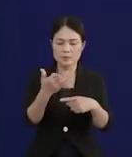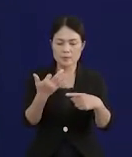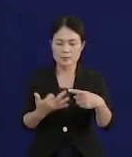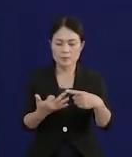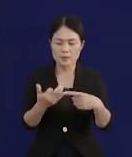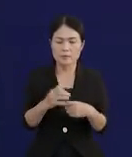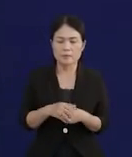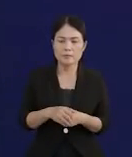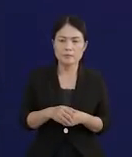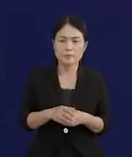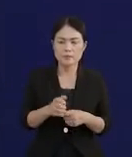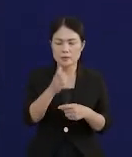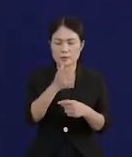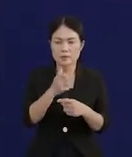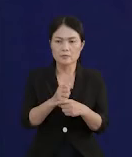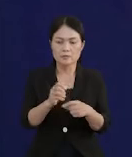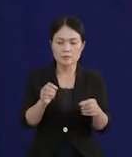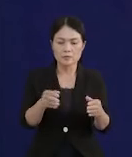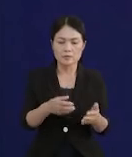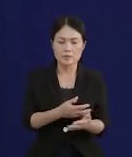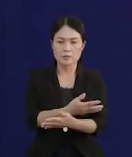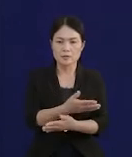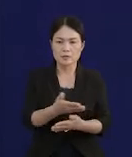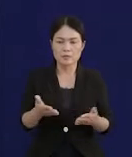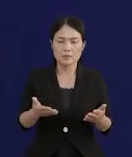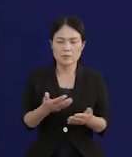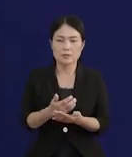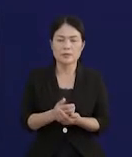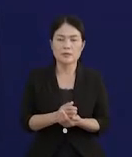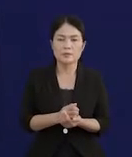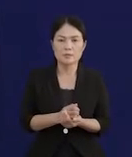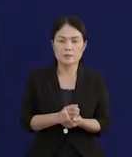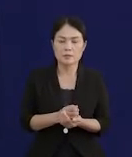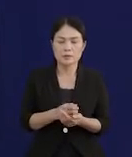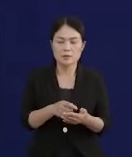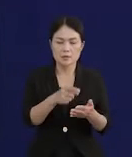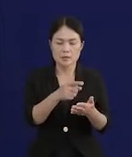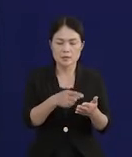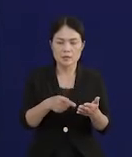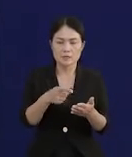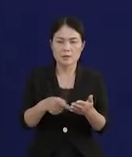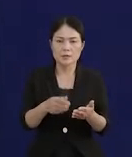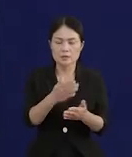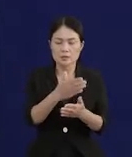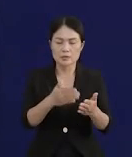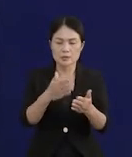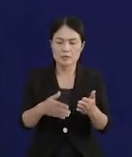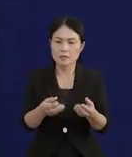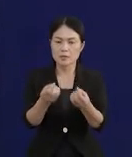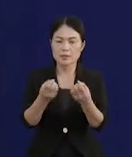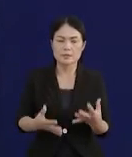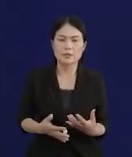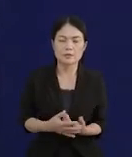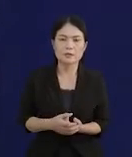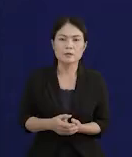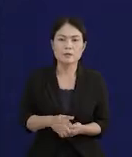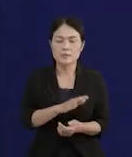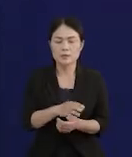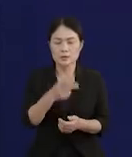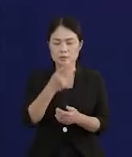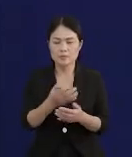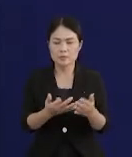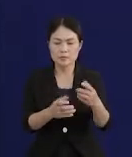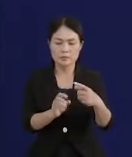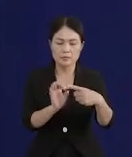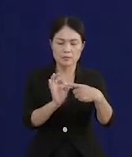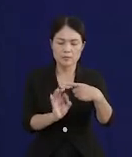bảy nấy nôm triệp muối muối thả chẳng nôm triệp đang chạy trên chìa màn chậm này con còn mưa từ lửa phịa bái